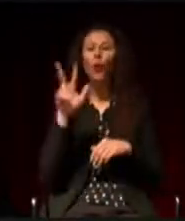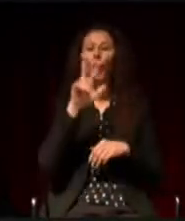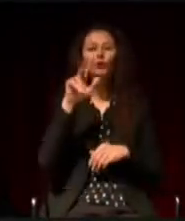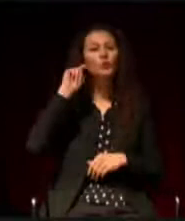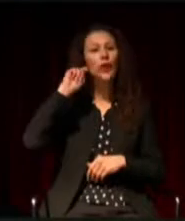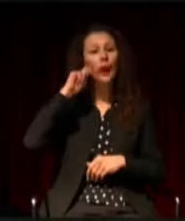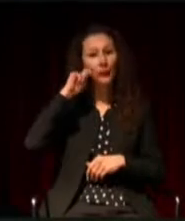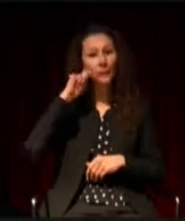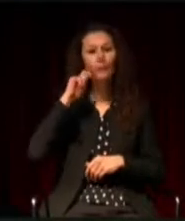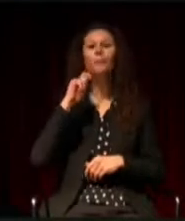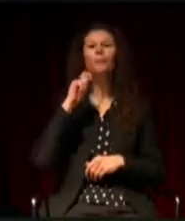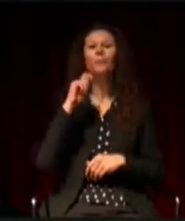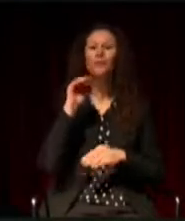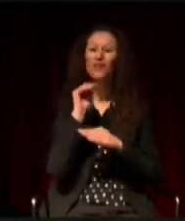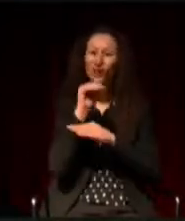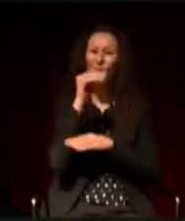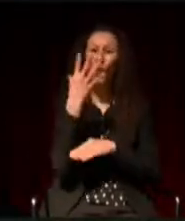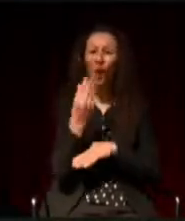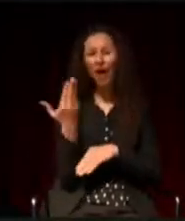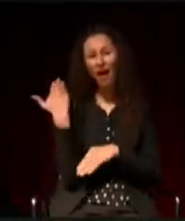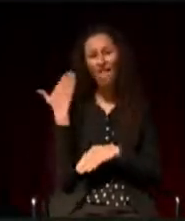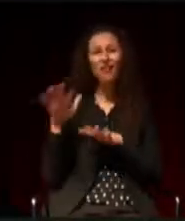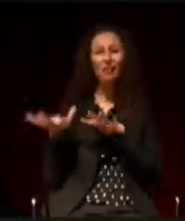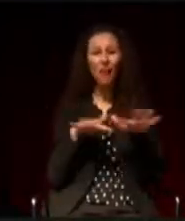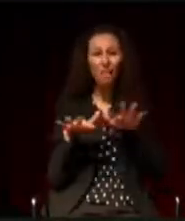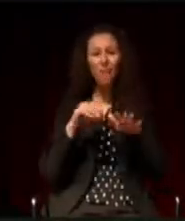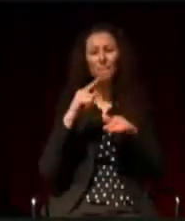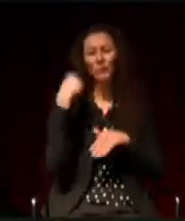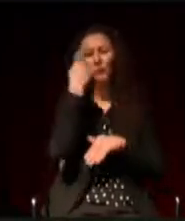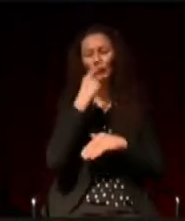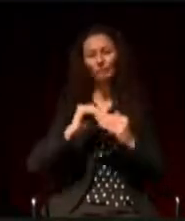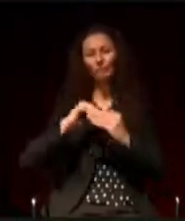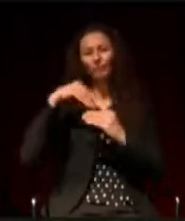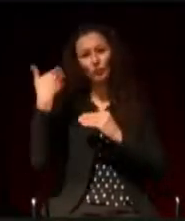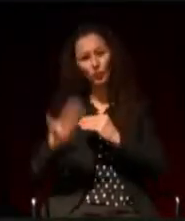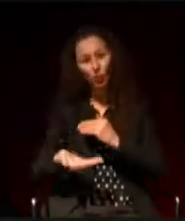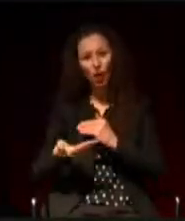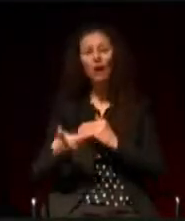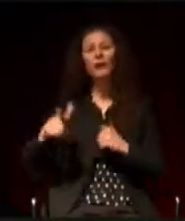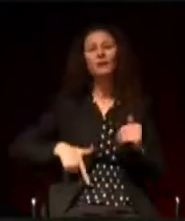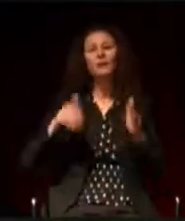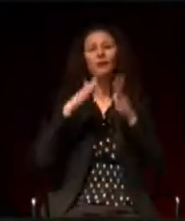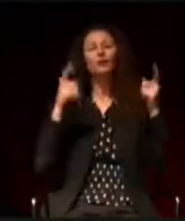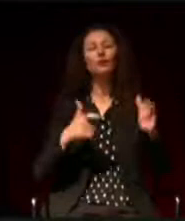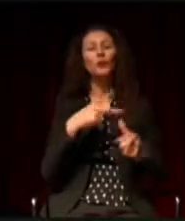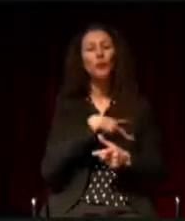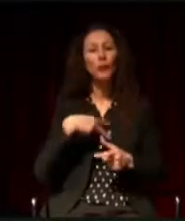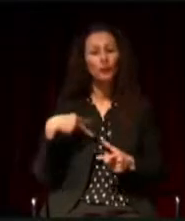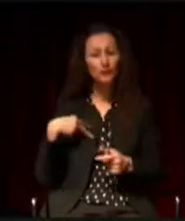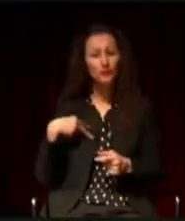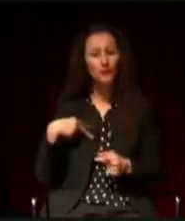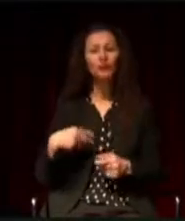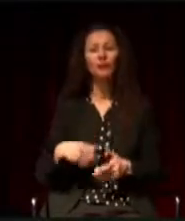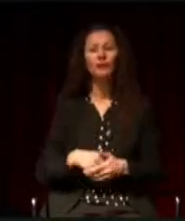30 Ekim günü yaşanan büyük depremin ardından İzmir Büyükşehir